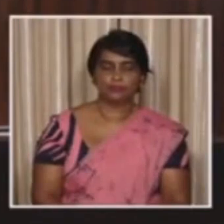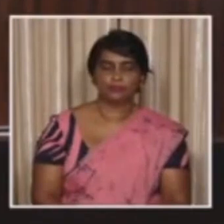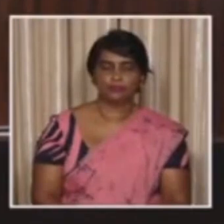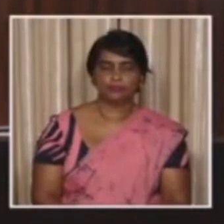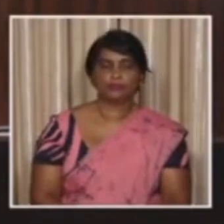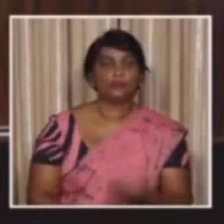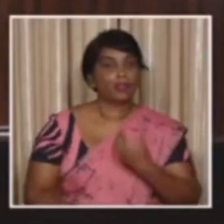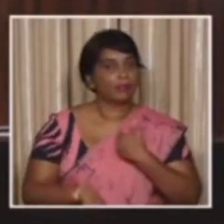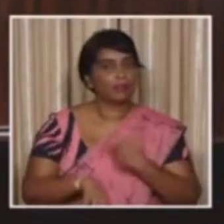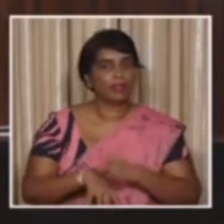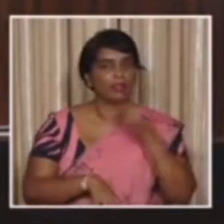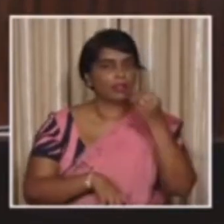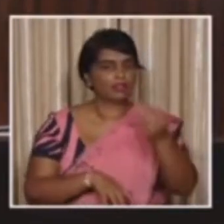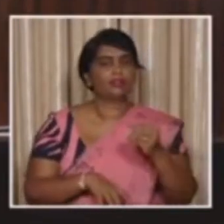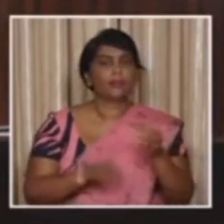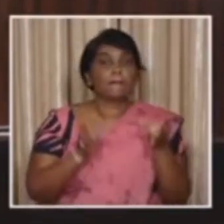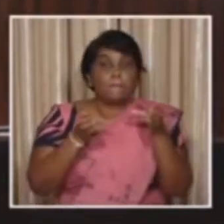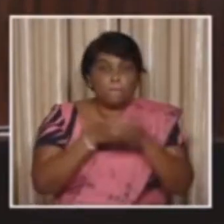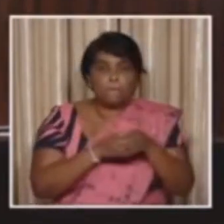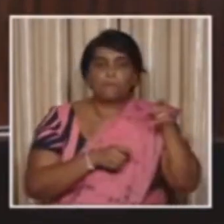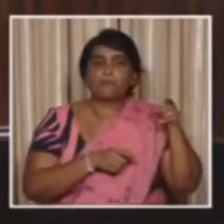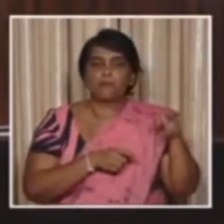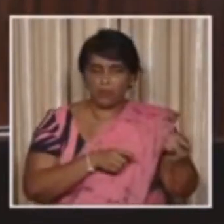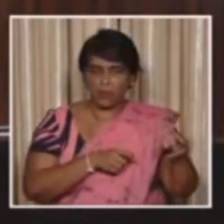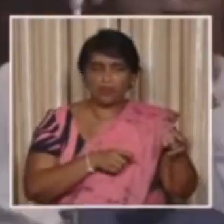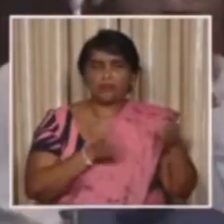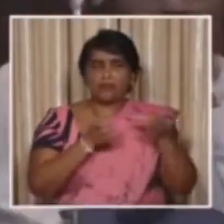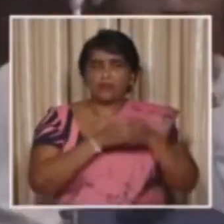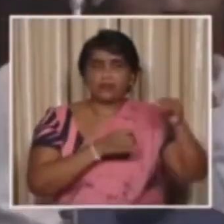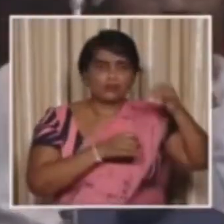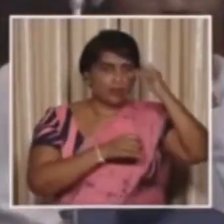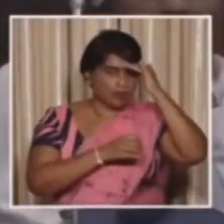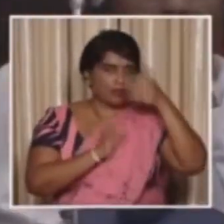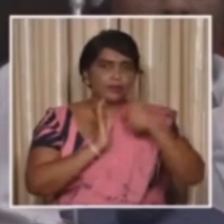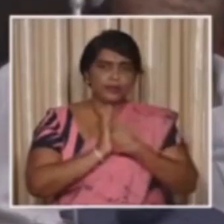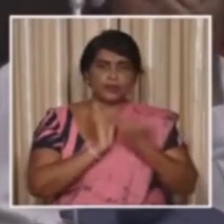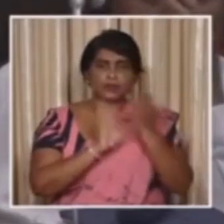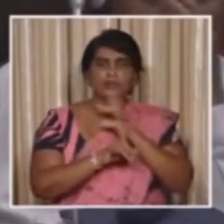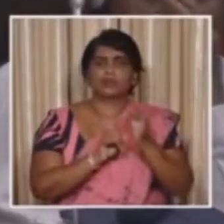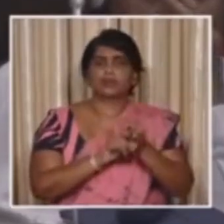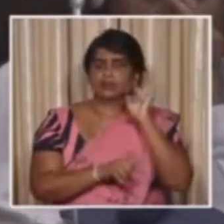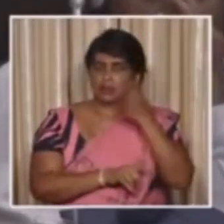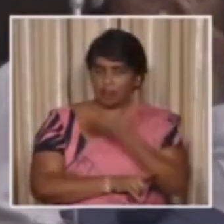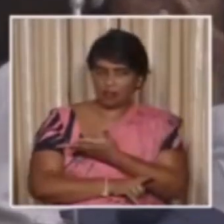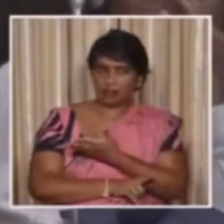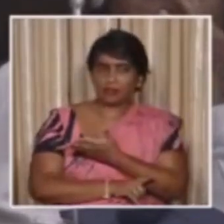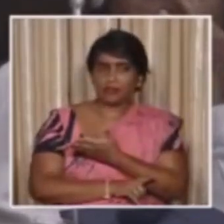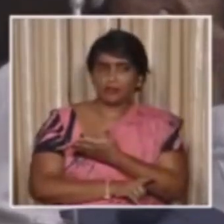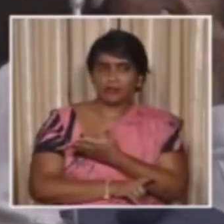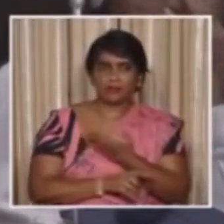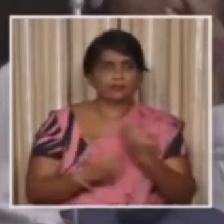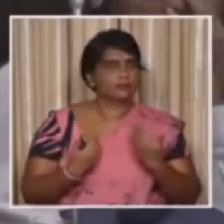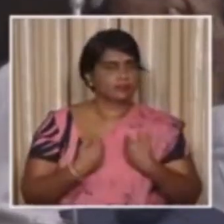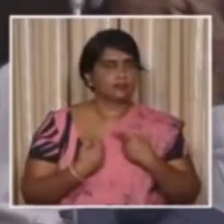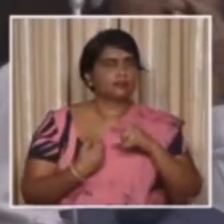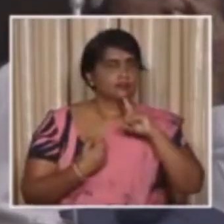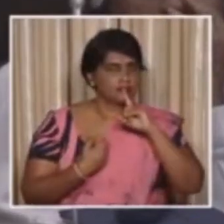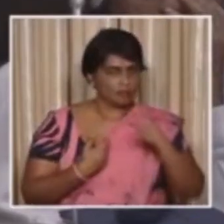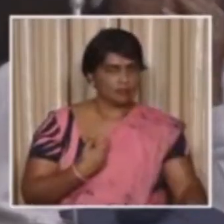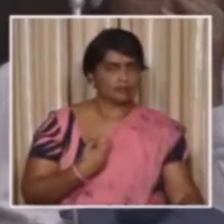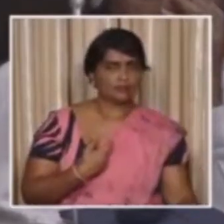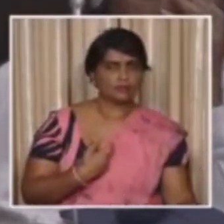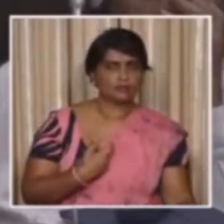අපි වෙලාව දෙන්න තීඩේකුනේ පක්ෂයට ඔව් ඒතර පක්ෂ නායකයා ගරු හිටපු ජනාධිපතිතුමා හරි හරි මම ඉල්ලීමක් කරනවා මේ